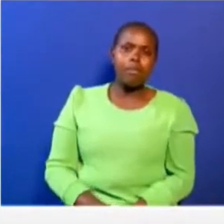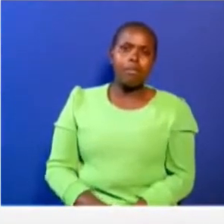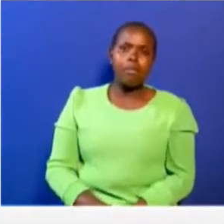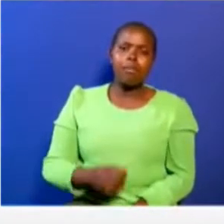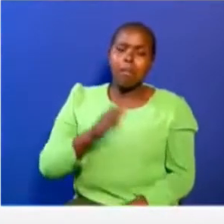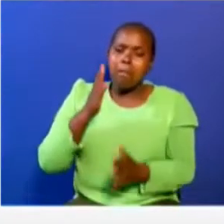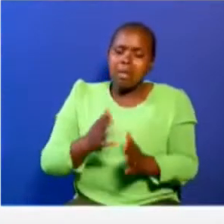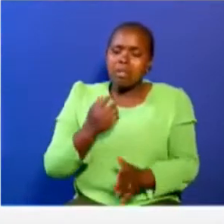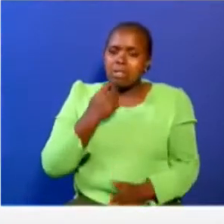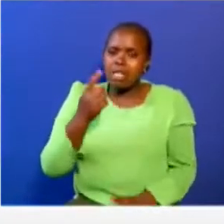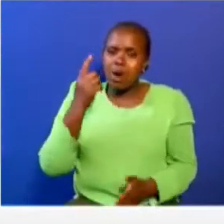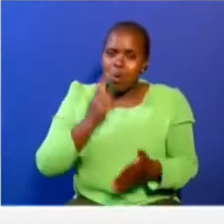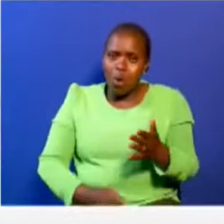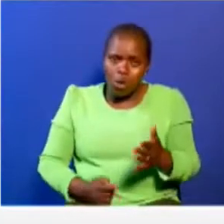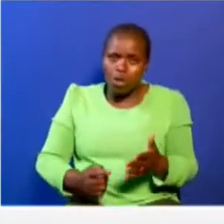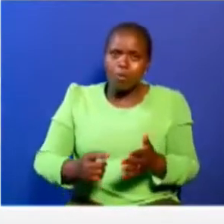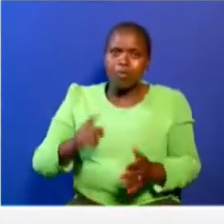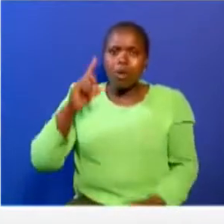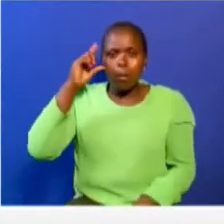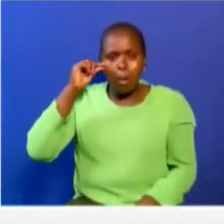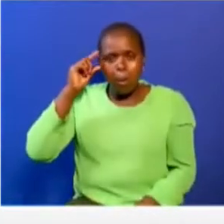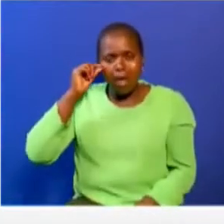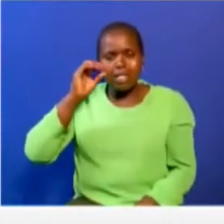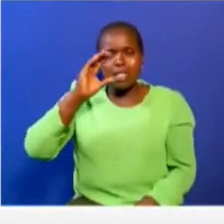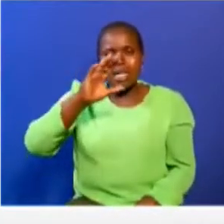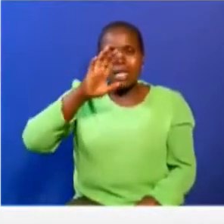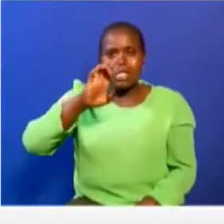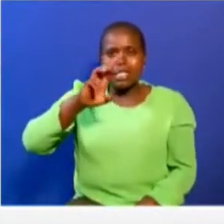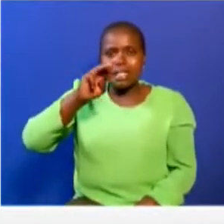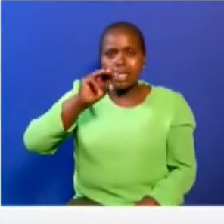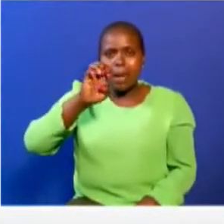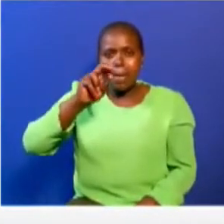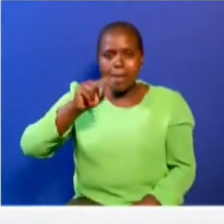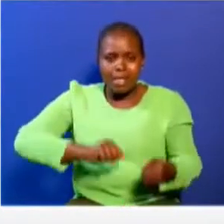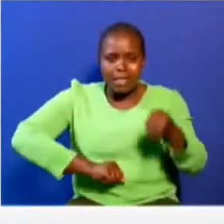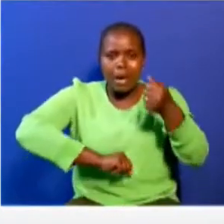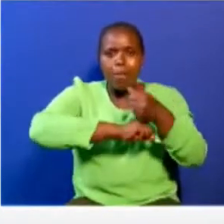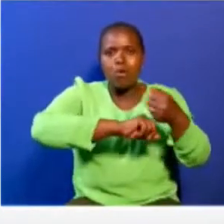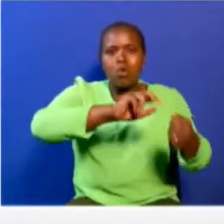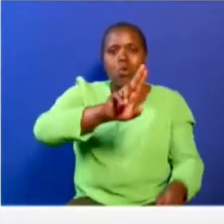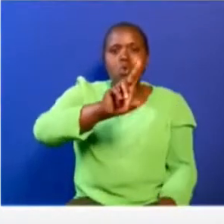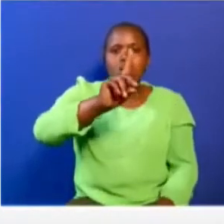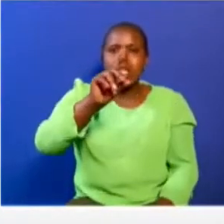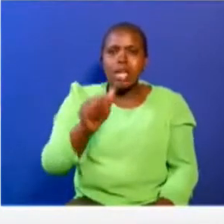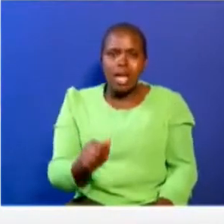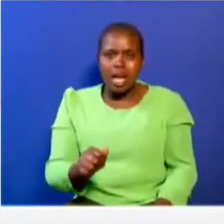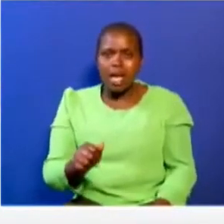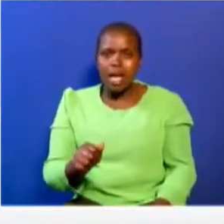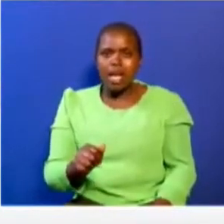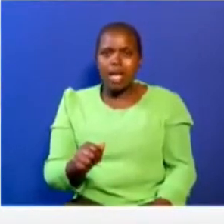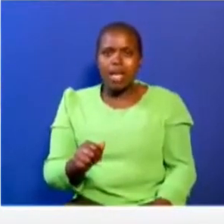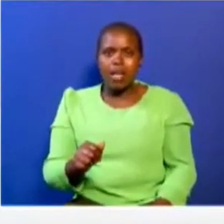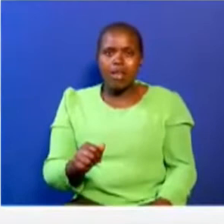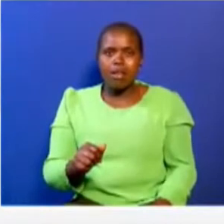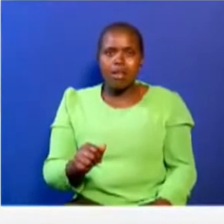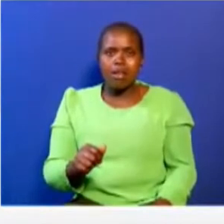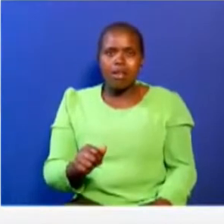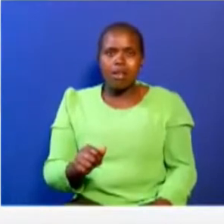Asijitokeze akasema ati Mombasa Cement ndio ana sponsor UDA, ODM, Azimio.